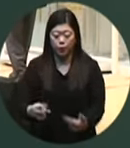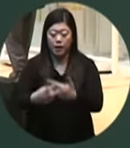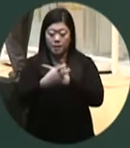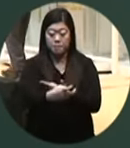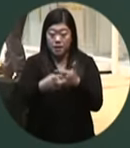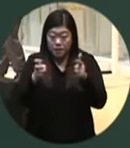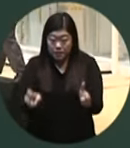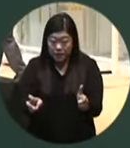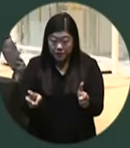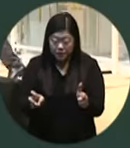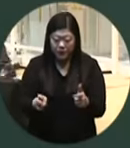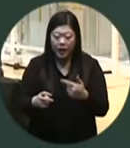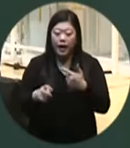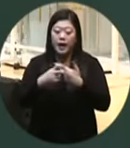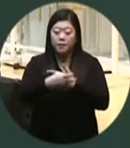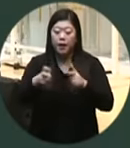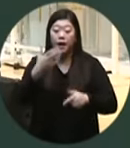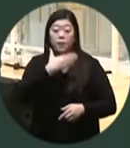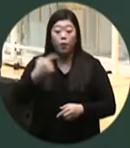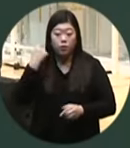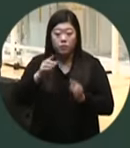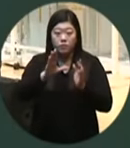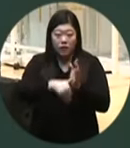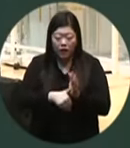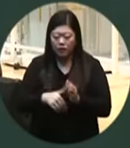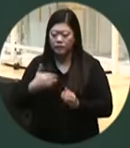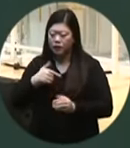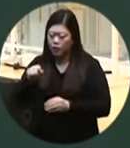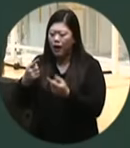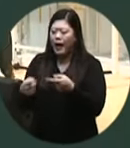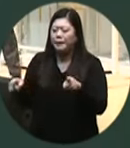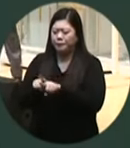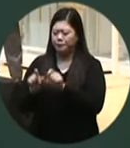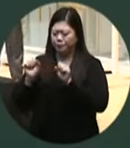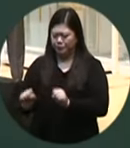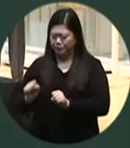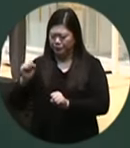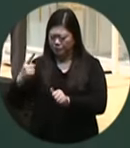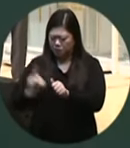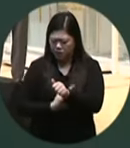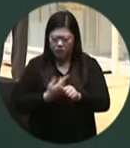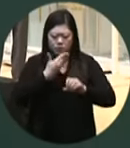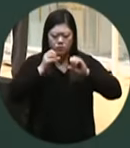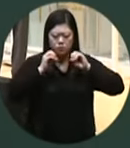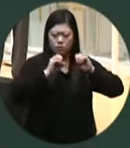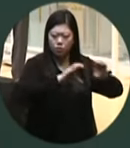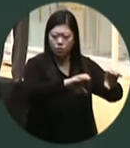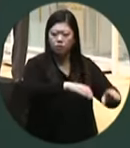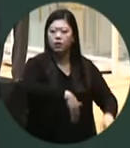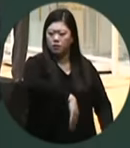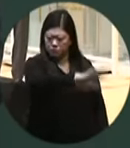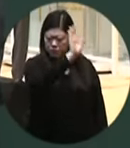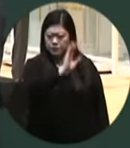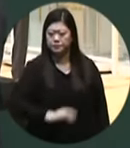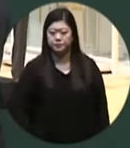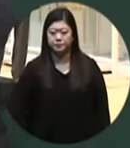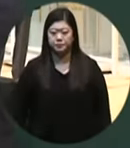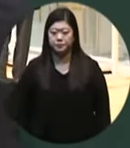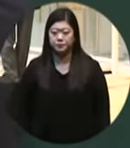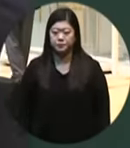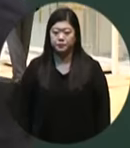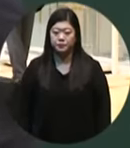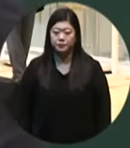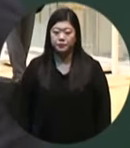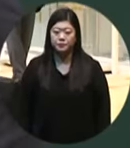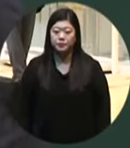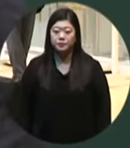것은 너희와 함께 있기 위함이요 또 나가 전도하기 위함이다. In Mark chapter 3 verse 13 and 15 it says Jesus called to him those that he wanted